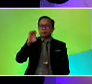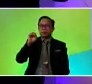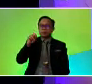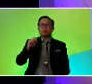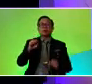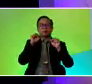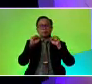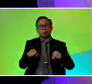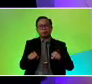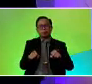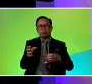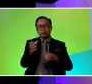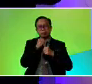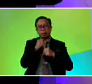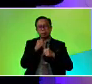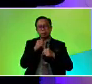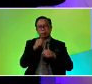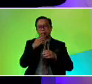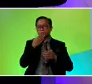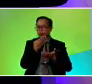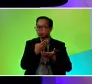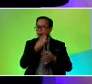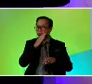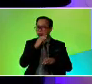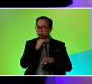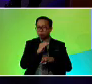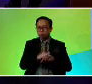mendapatkan seburuklah kepada mereka